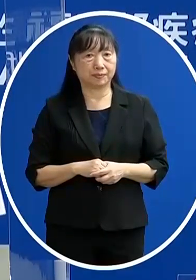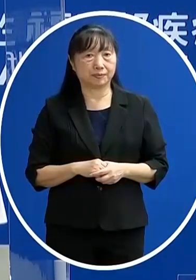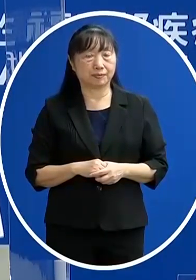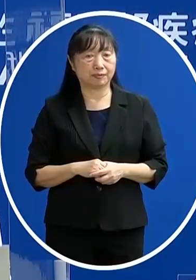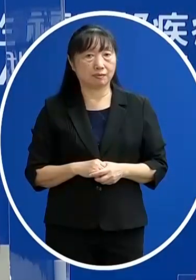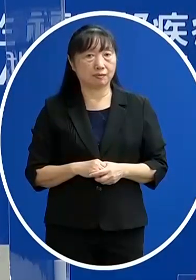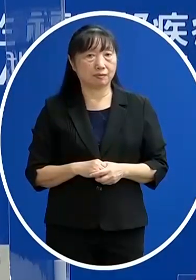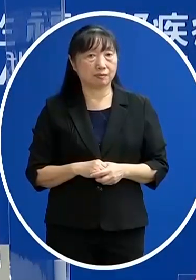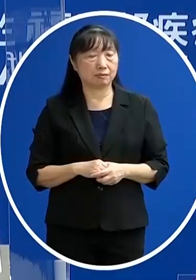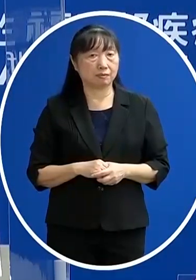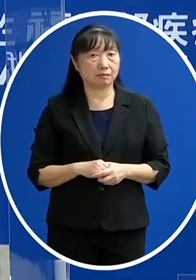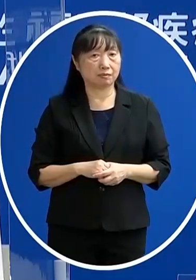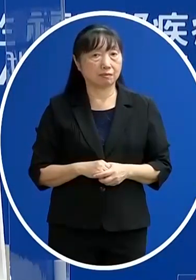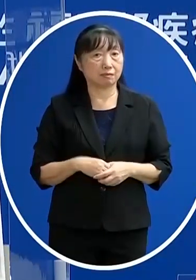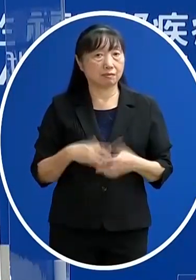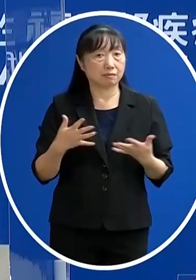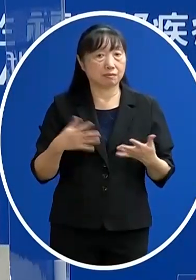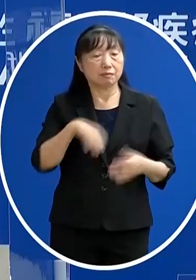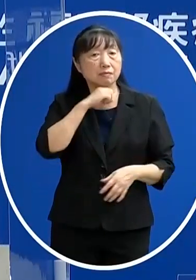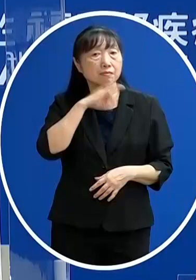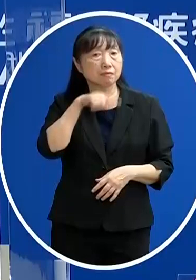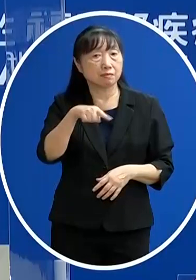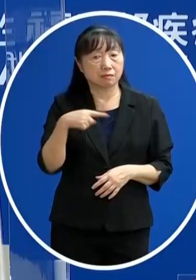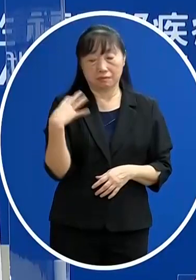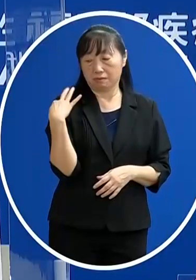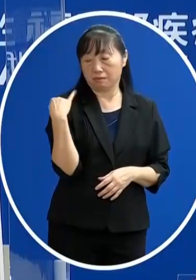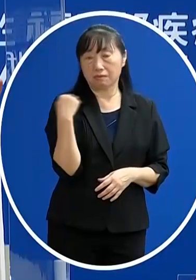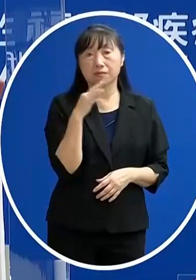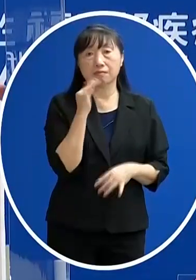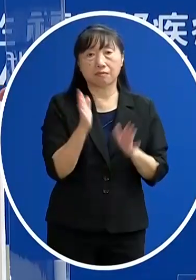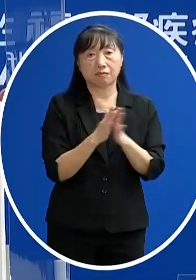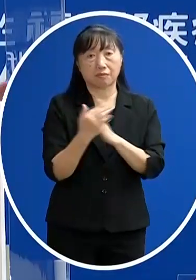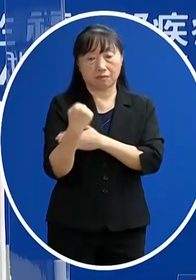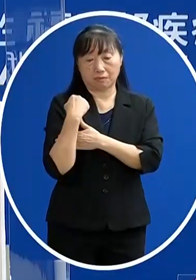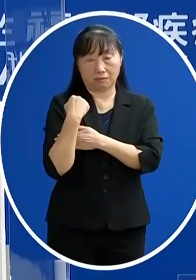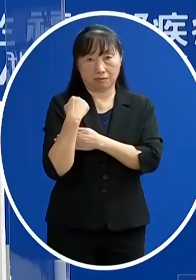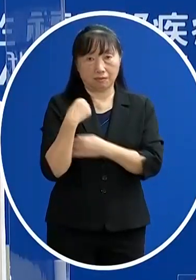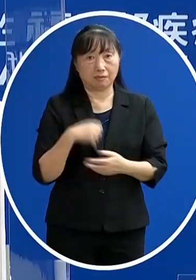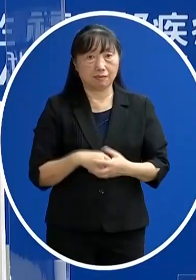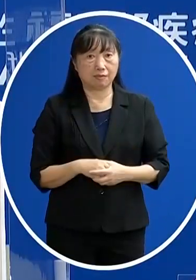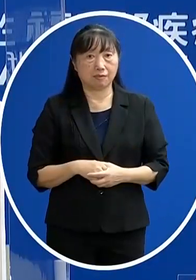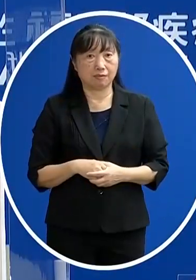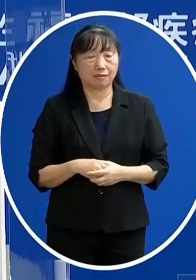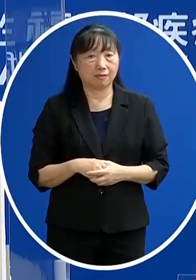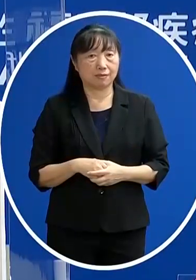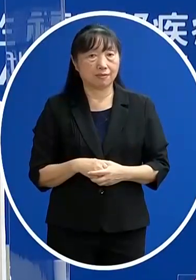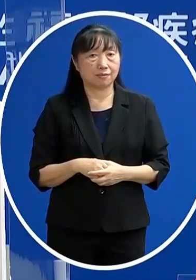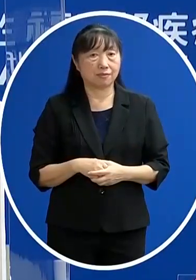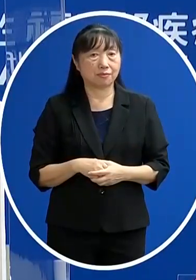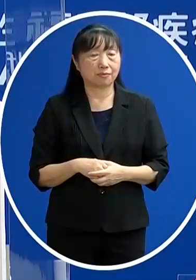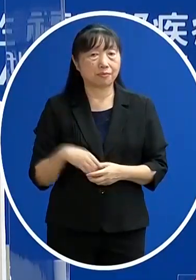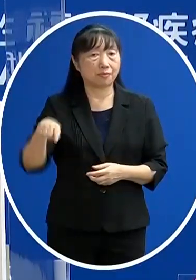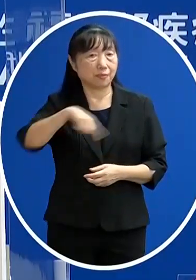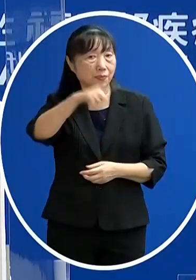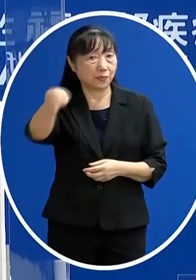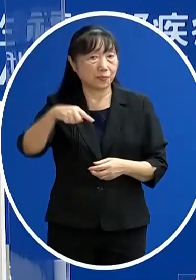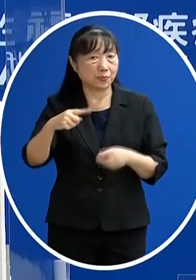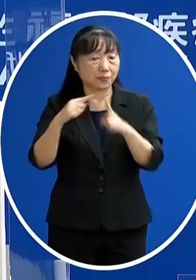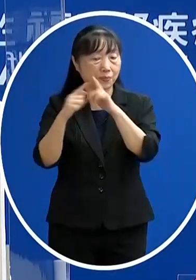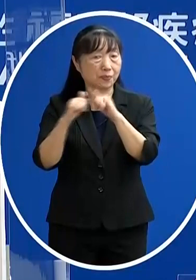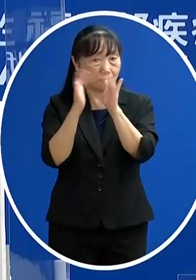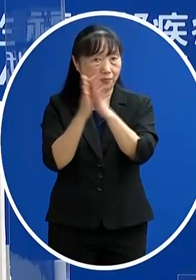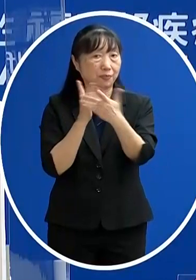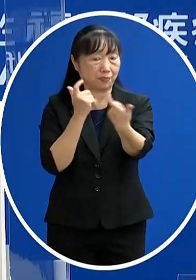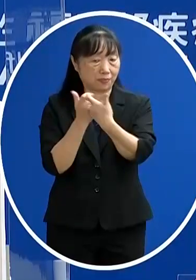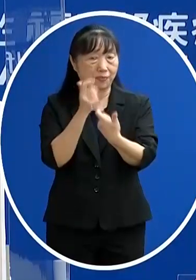那整体大概哈，屏东这几天也是非常的积极哈，那乡民哈、县民也非常的配